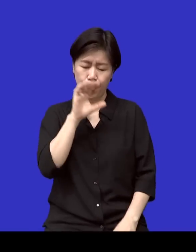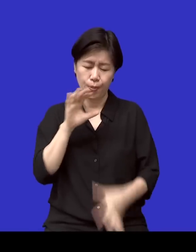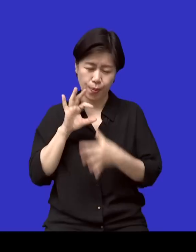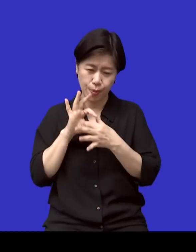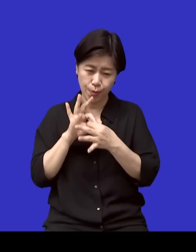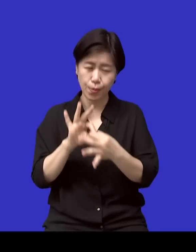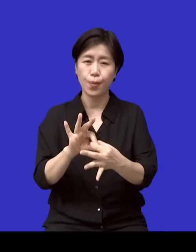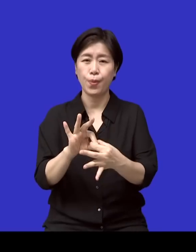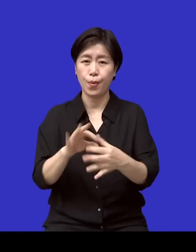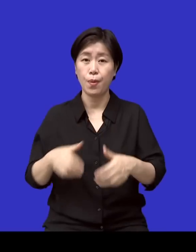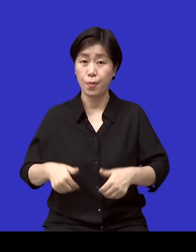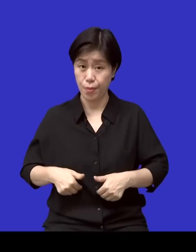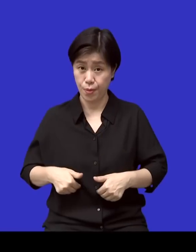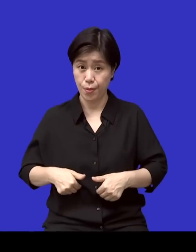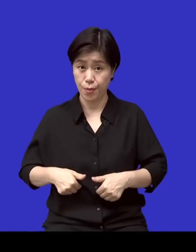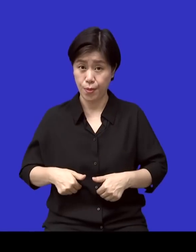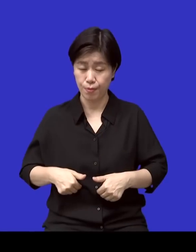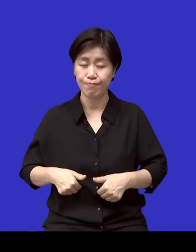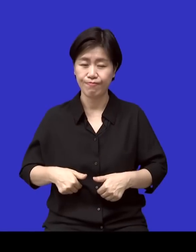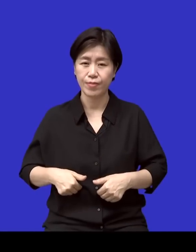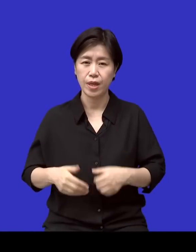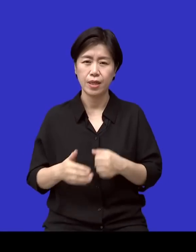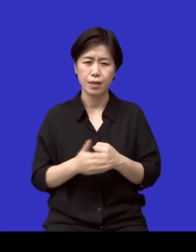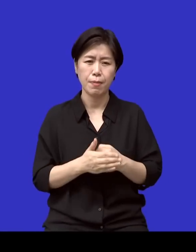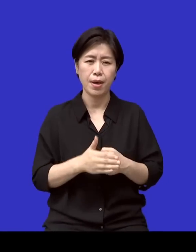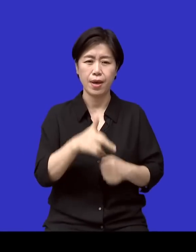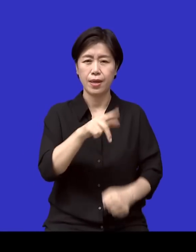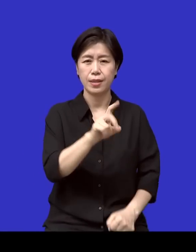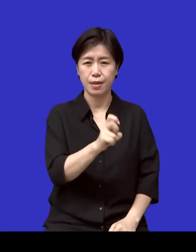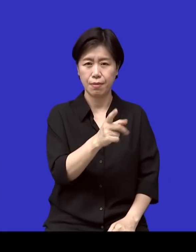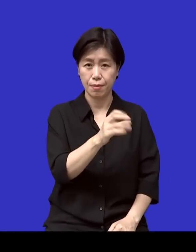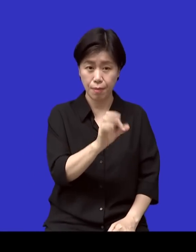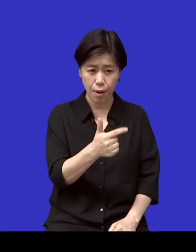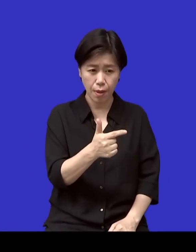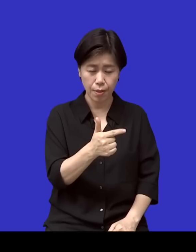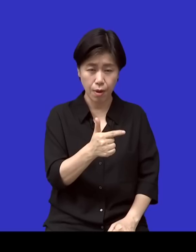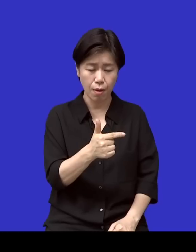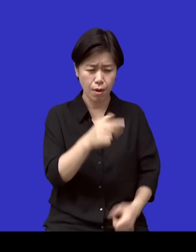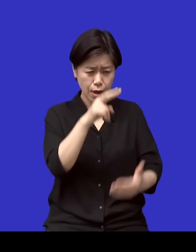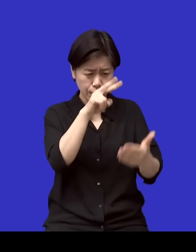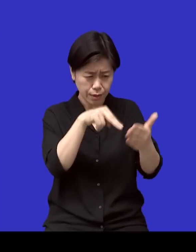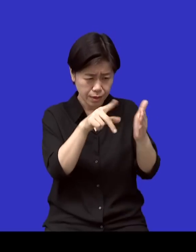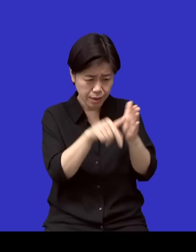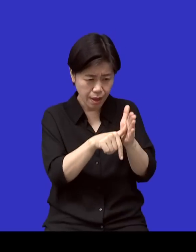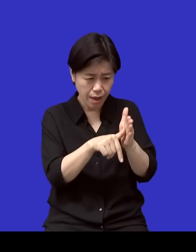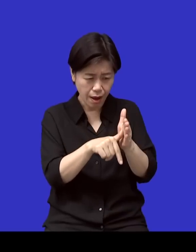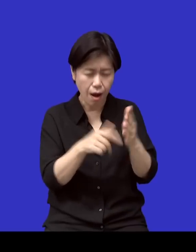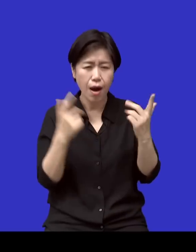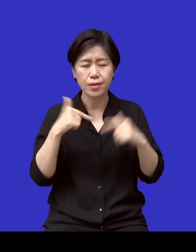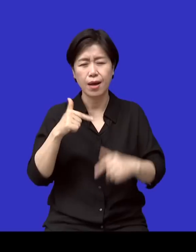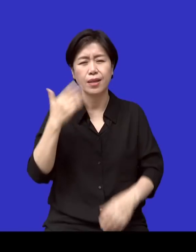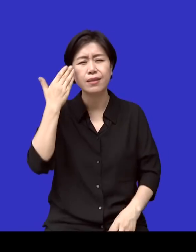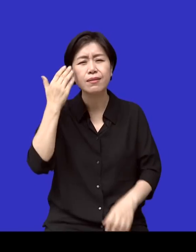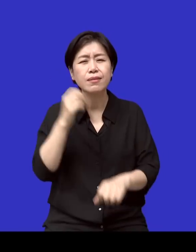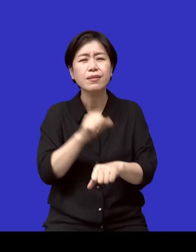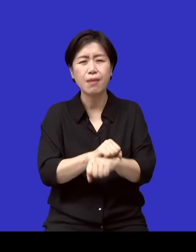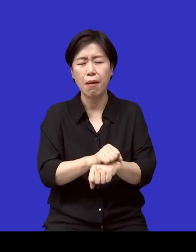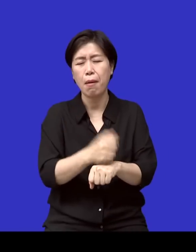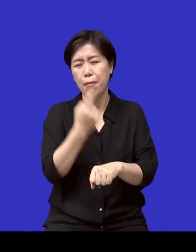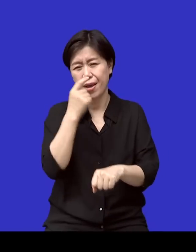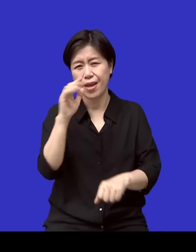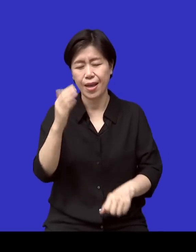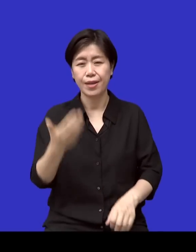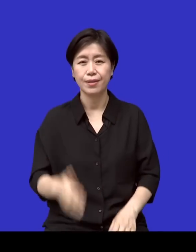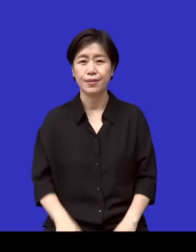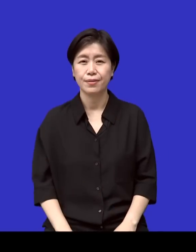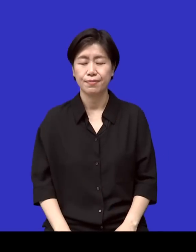되는 부분이 있지 않을까 이 말씀을 항상 읽으면서 네. 항상 생각하고 있습니다. 할머니가 참 매일 손주